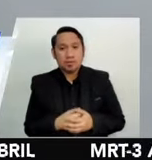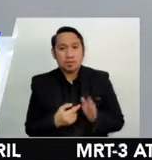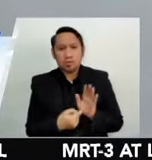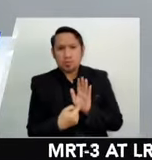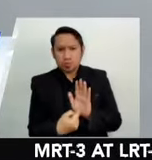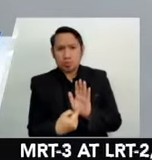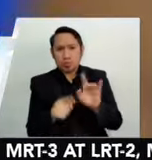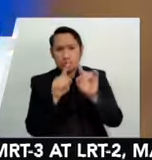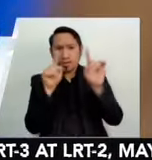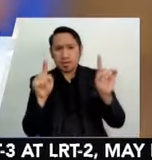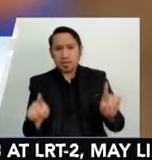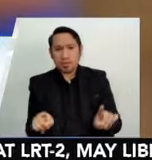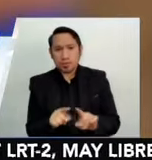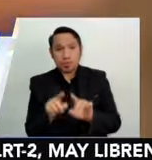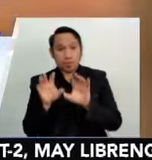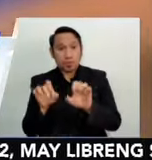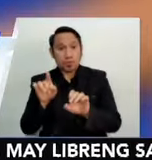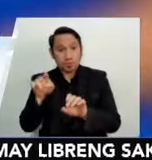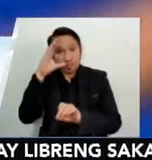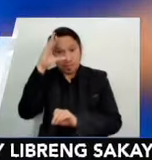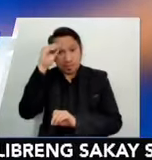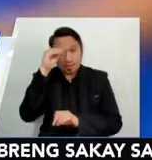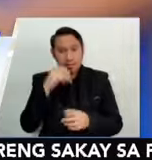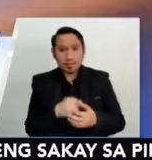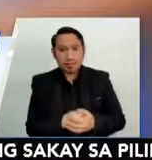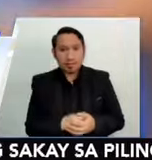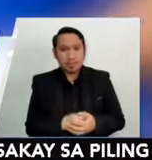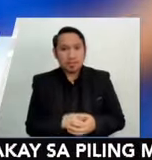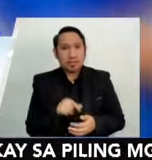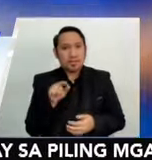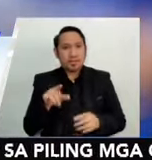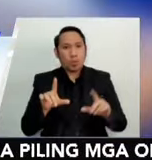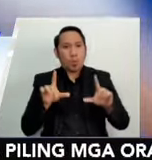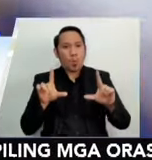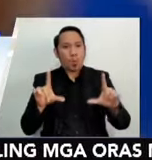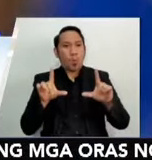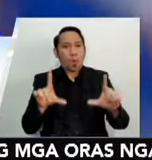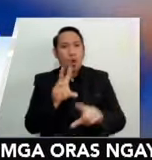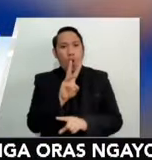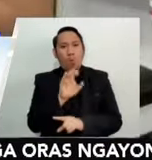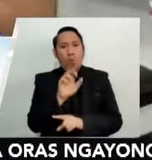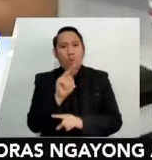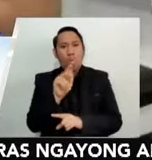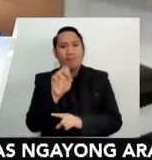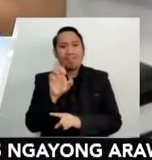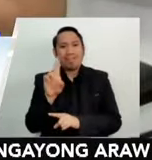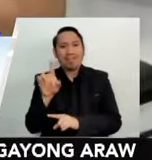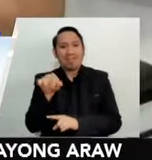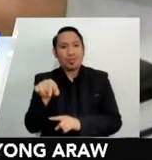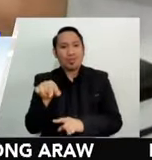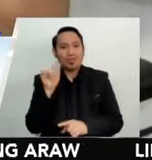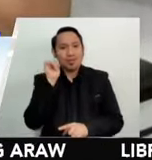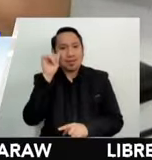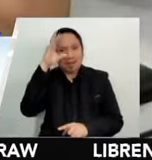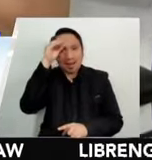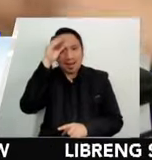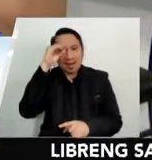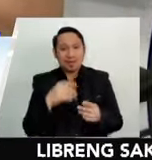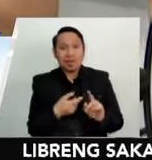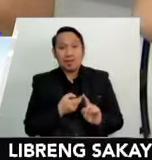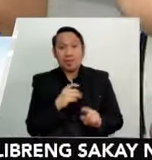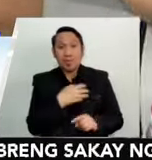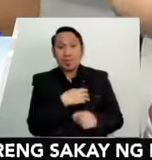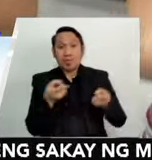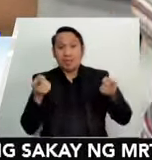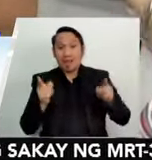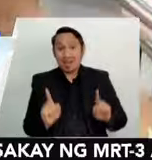sa suspect. Ikalawa sa most wanted list person sa Novaliches Police Station na lalaki. Ayon sa polisya, nangyari ang krimen Marso